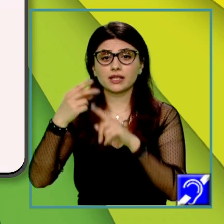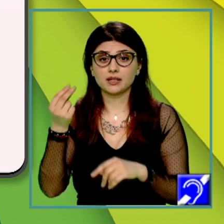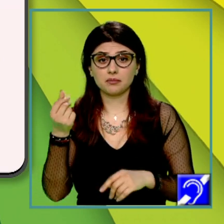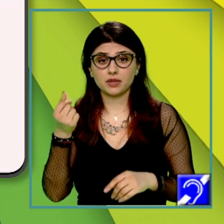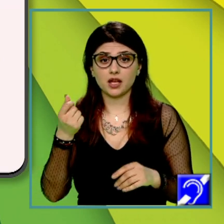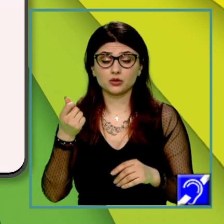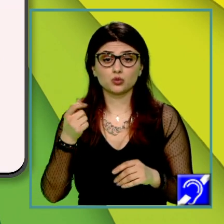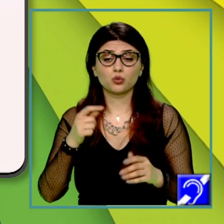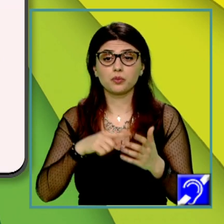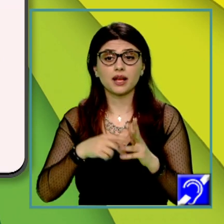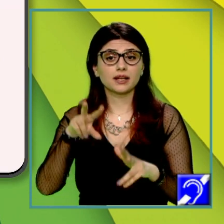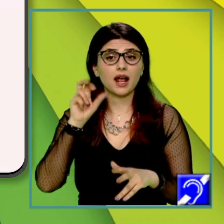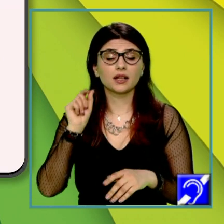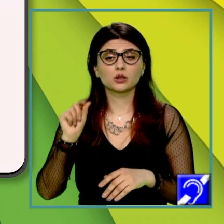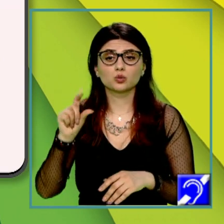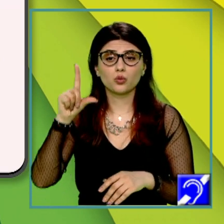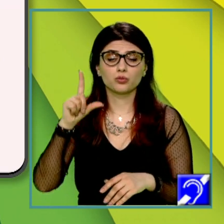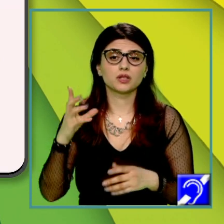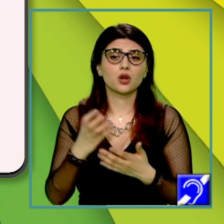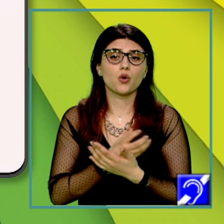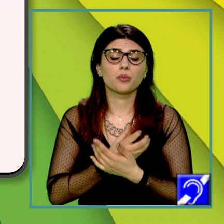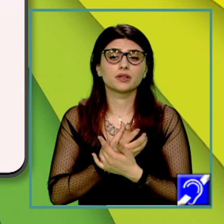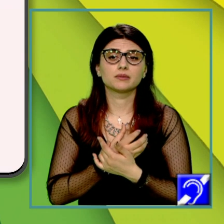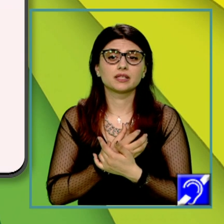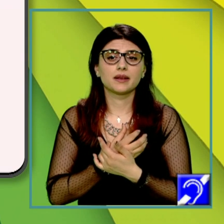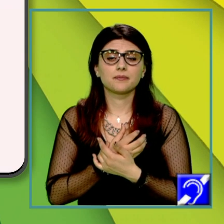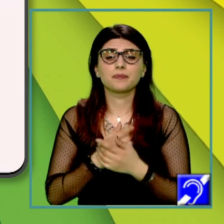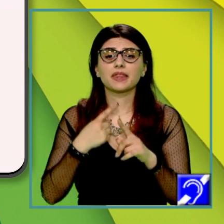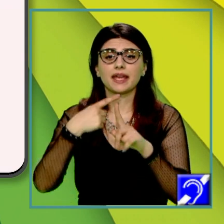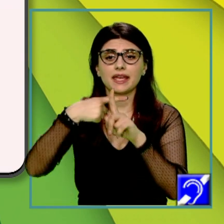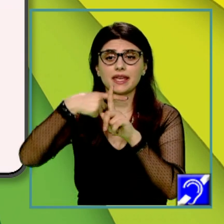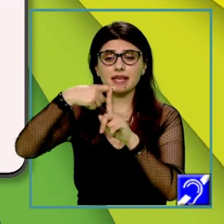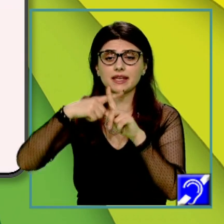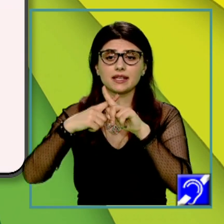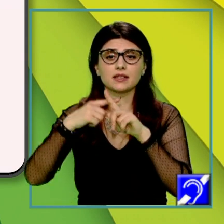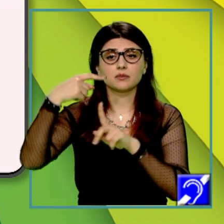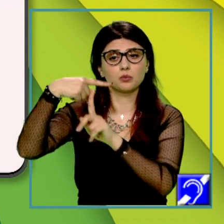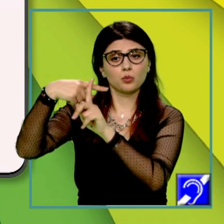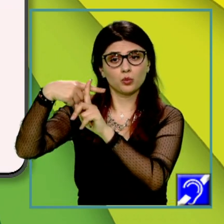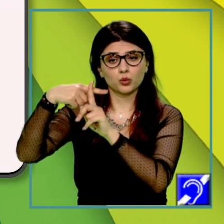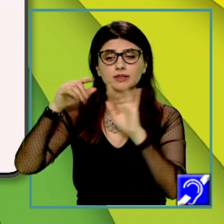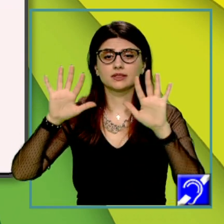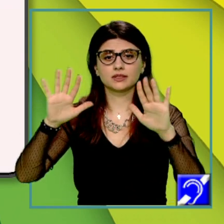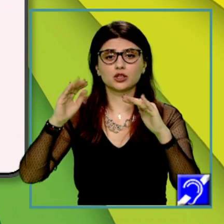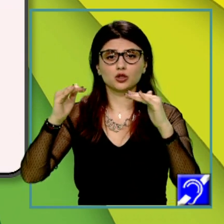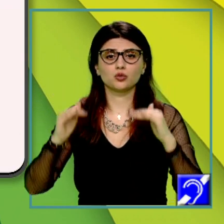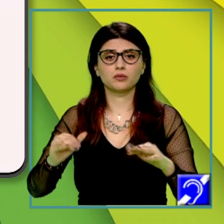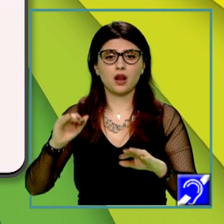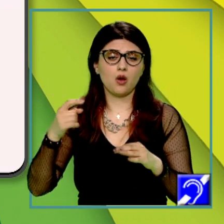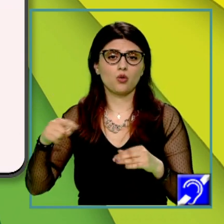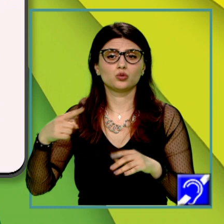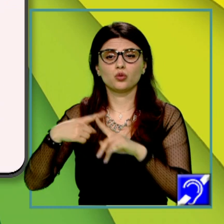obiectului înainte de scumpire obținem relația x plus 10 supra 100 x egal